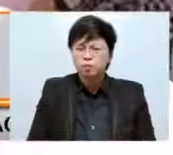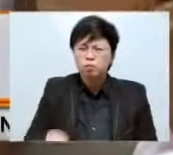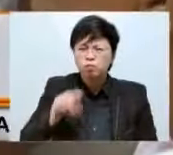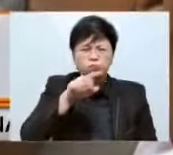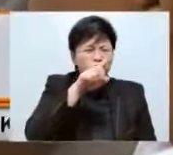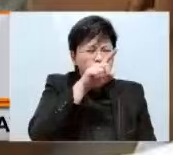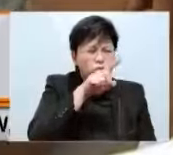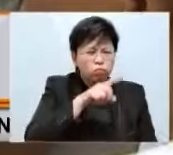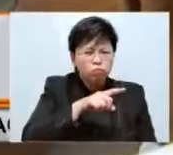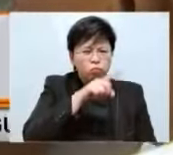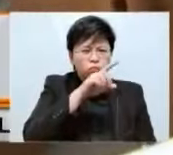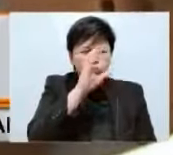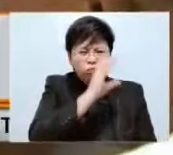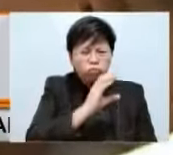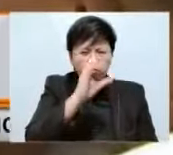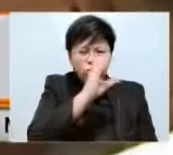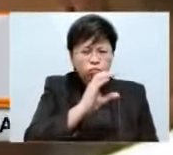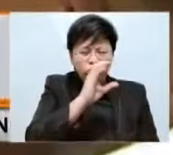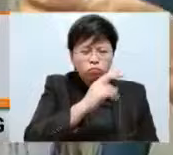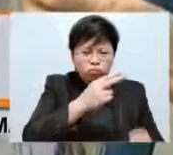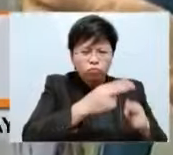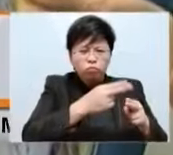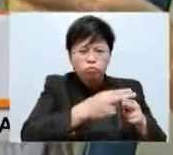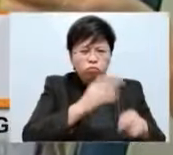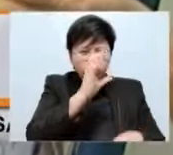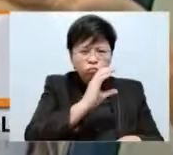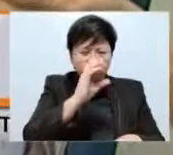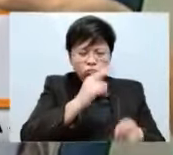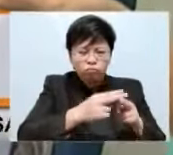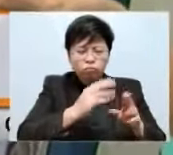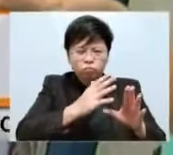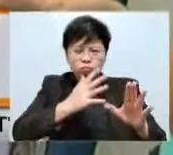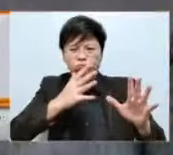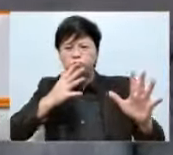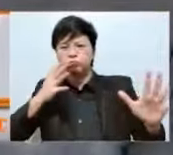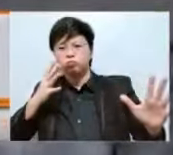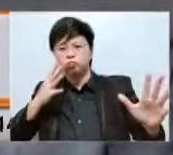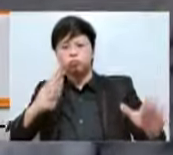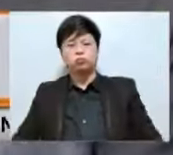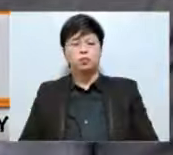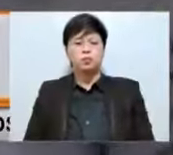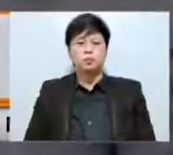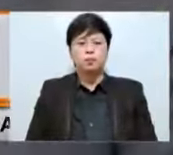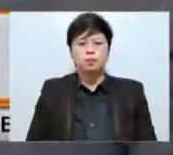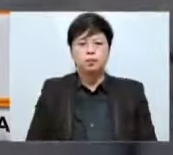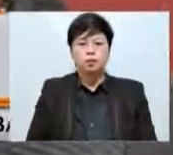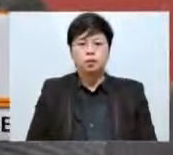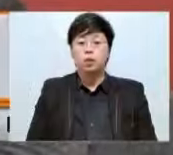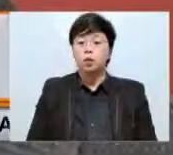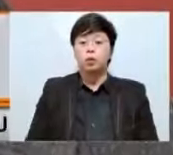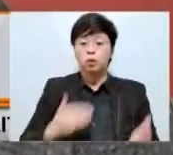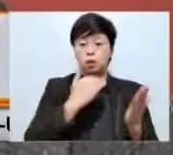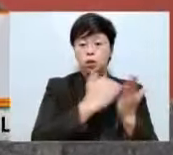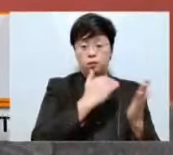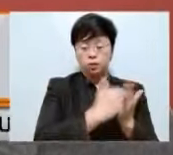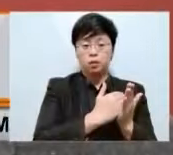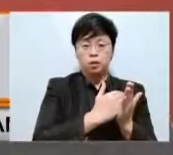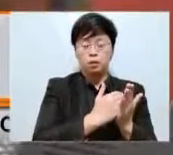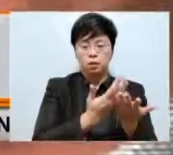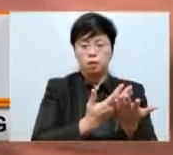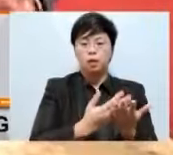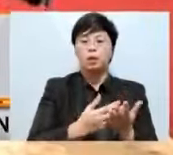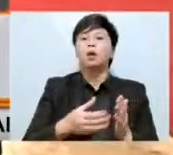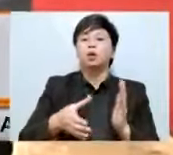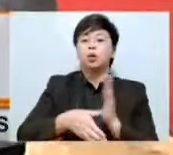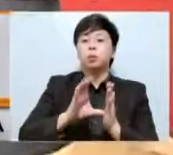list na kadalasin nagiging dahilan ng mahabang pila sa mga polling precinct. Para maiwasan na yan, plano ng COMELEC na isama